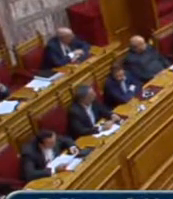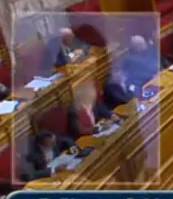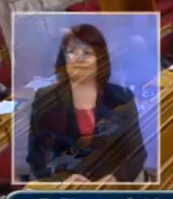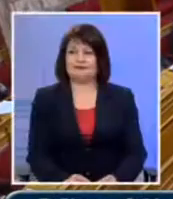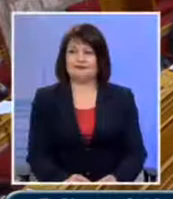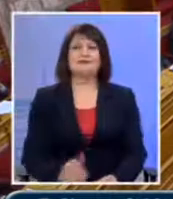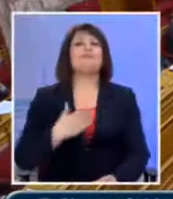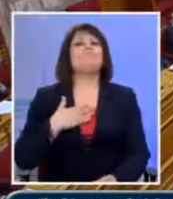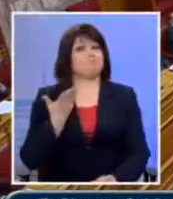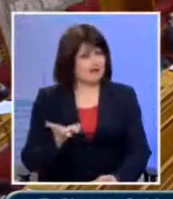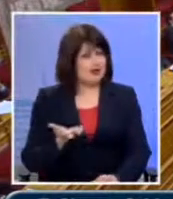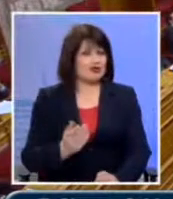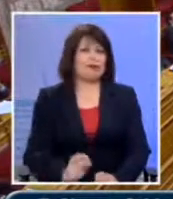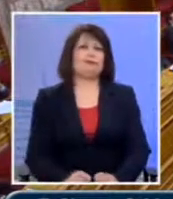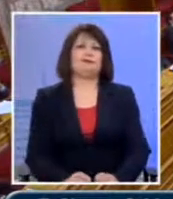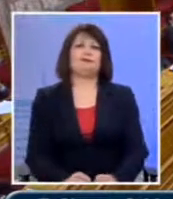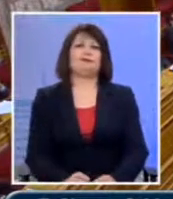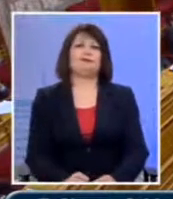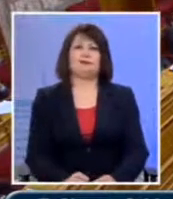Ευχαριστώ, κύριε Πρόεδρε.